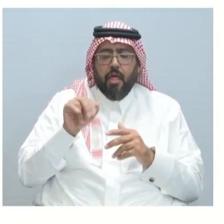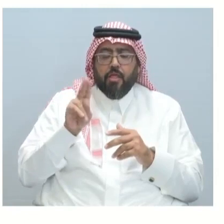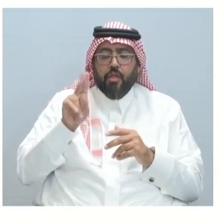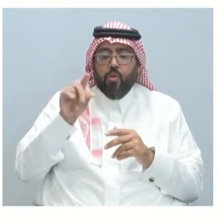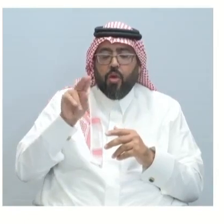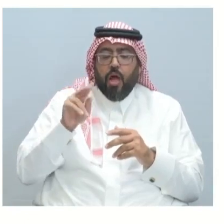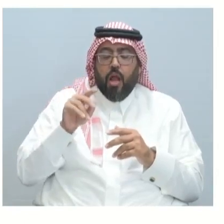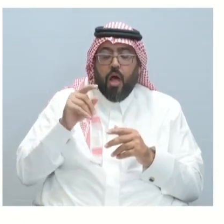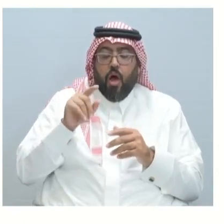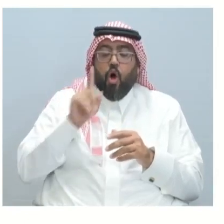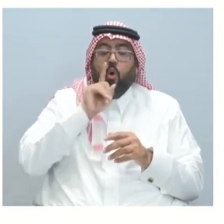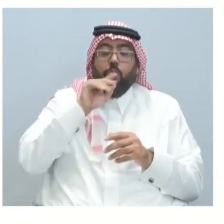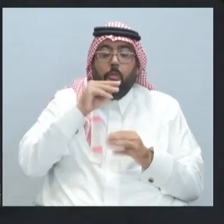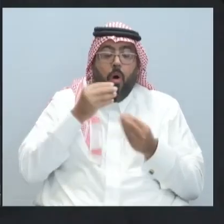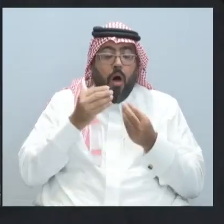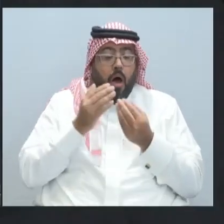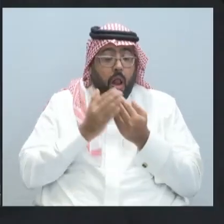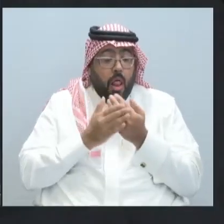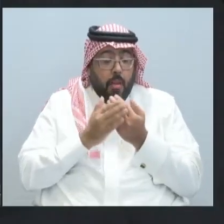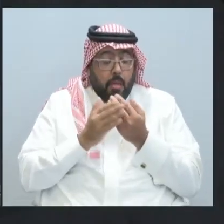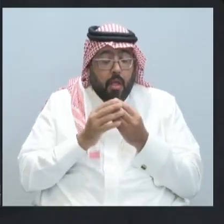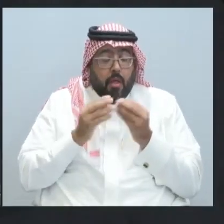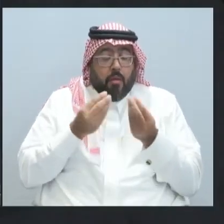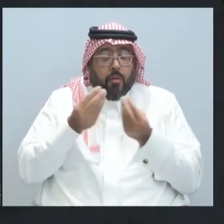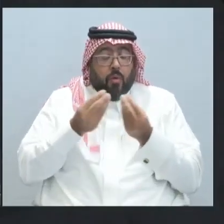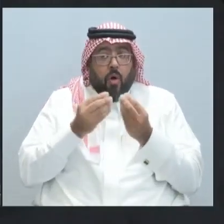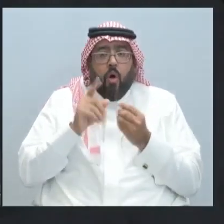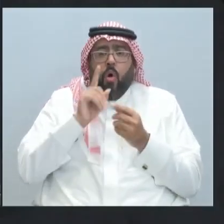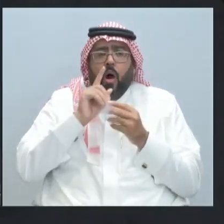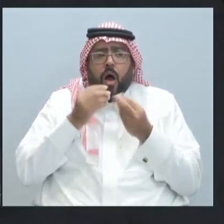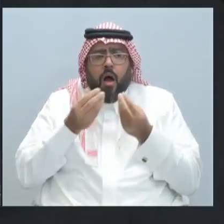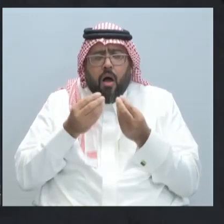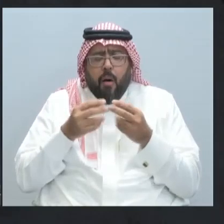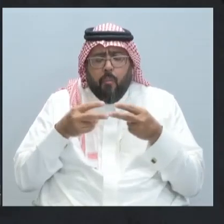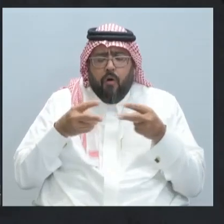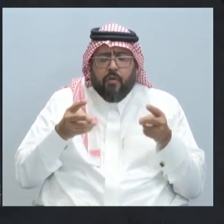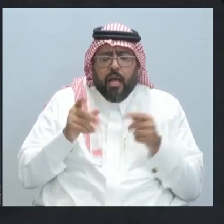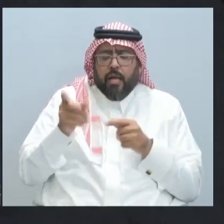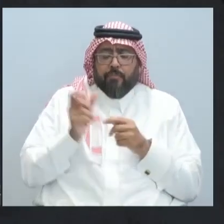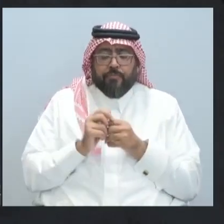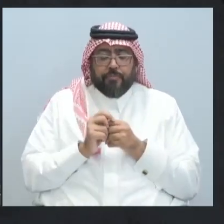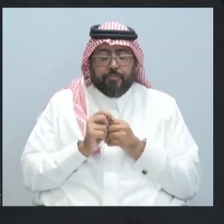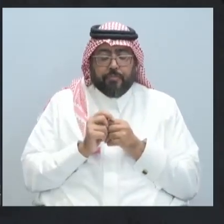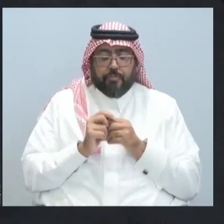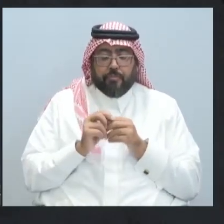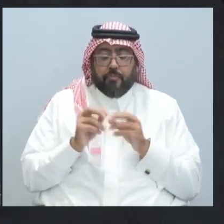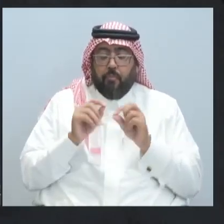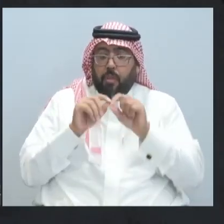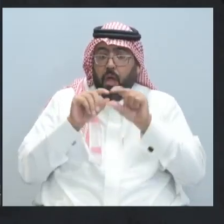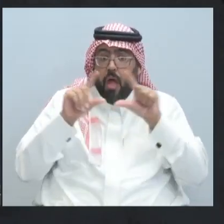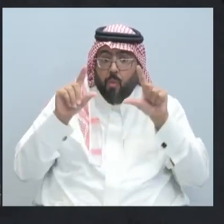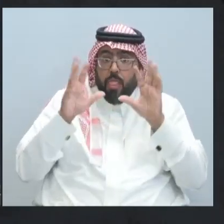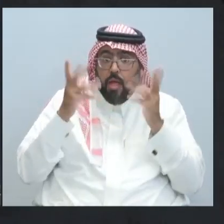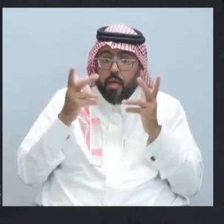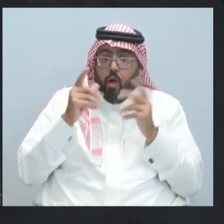عنك ما هي العلامات التي تبين ان والداك راضيان عنك هناك علامات تدل